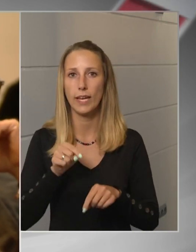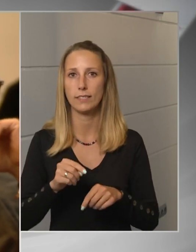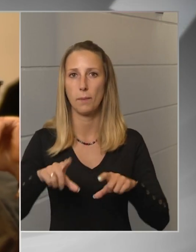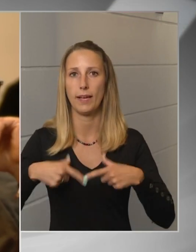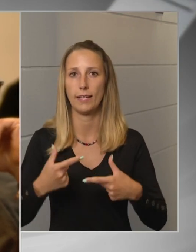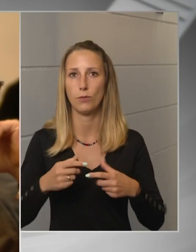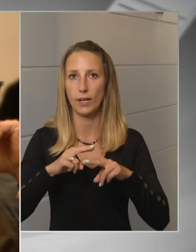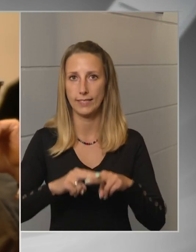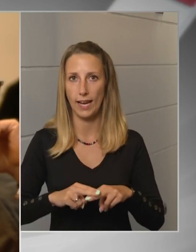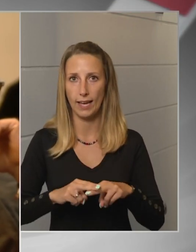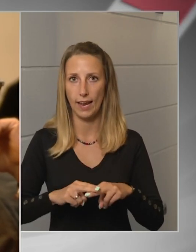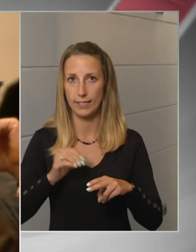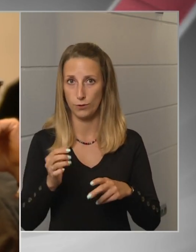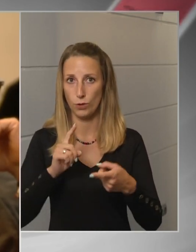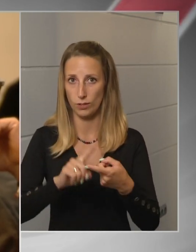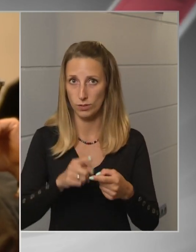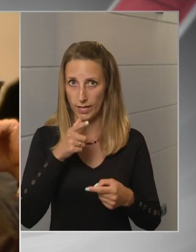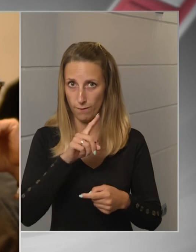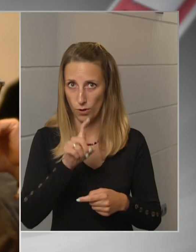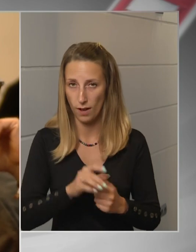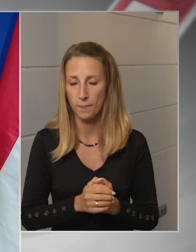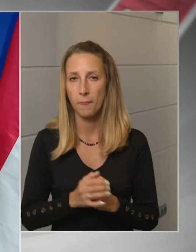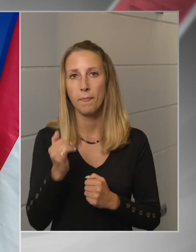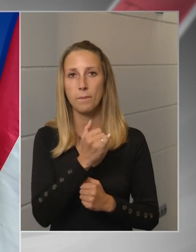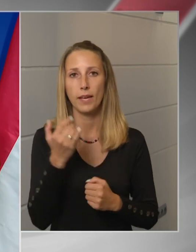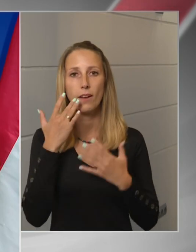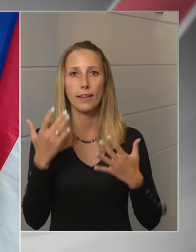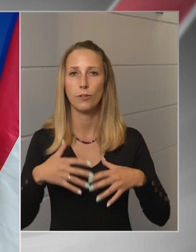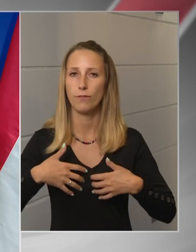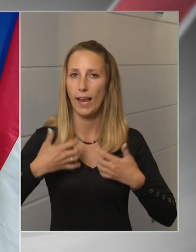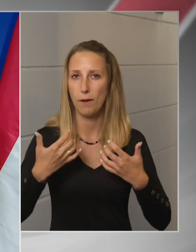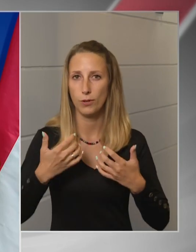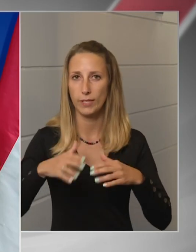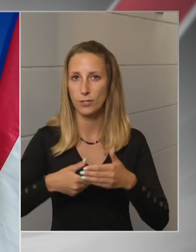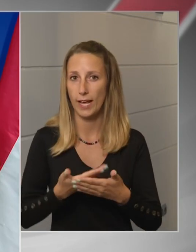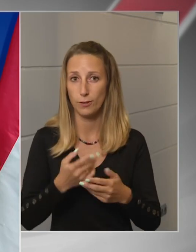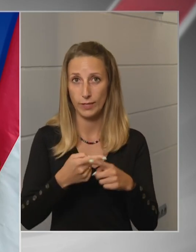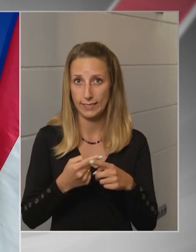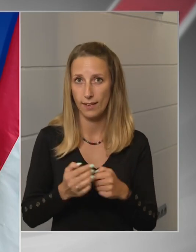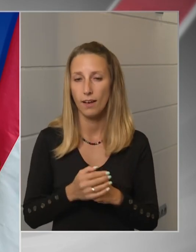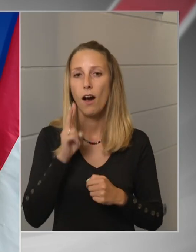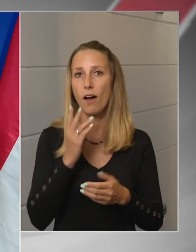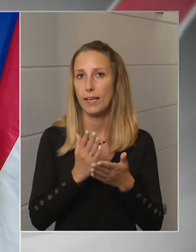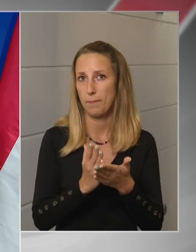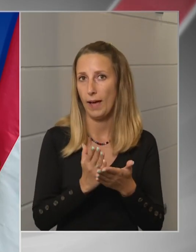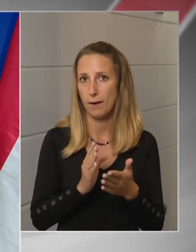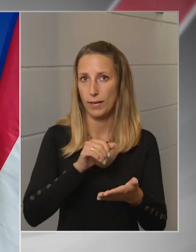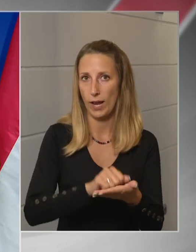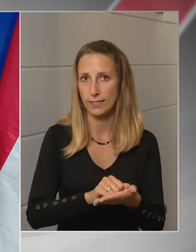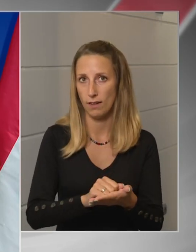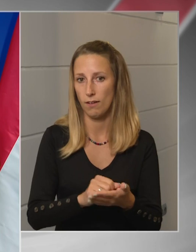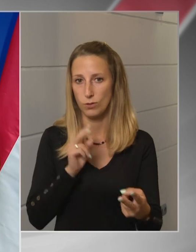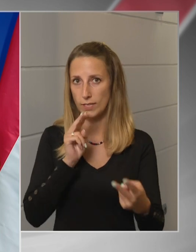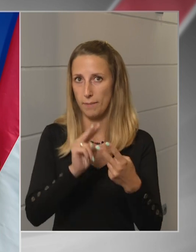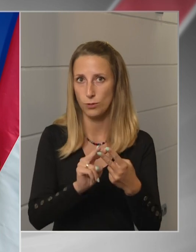meglévő rendszerekre is vonatkoztatni fogja. Hát hogy melyik a legnagyobb felháborodást kertő része az hogy akit már beruháztak azok, az azt nem